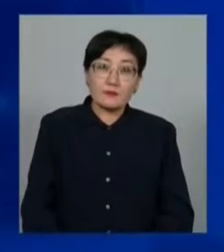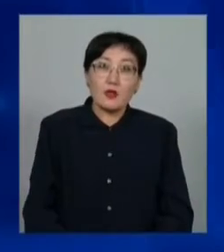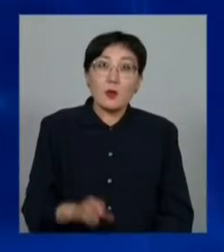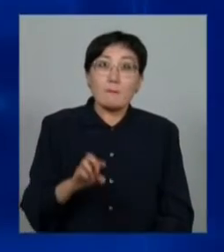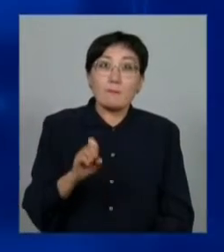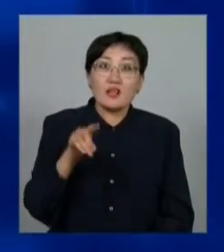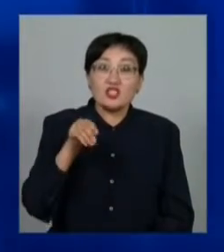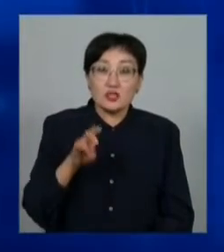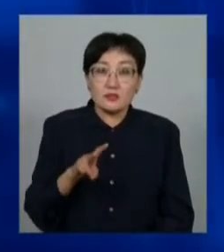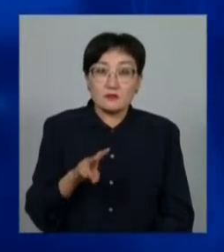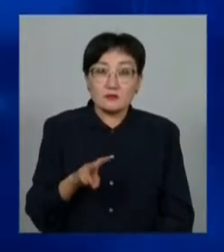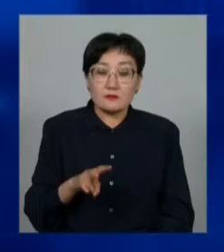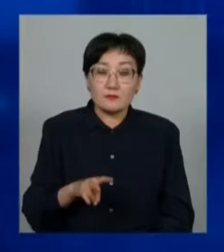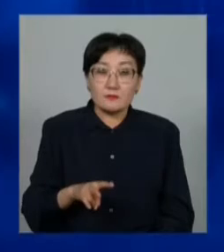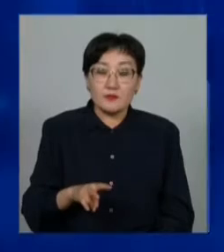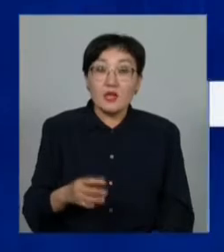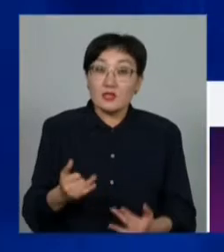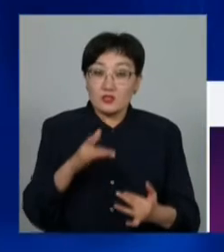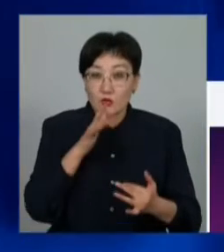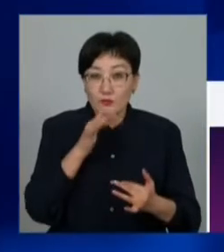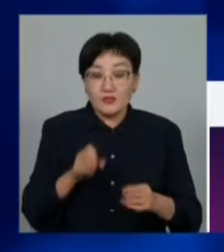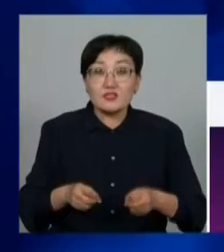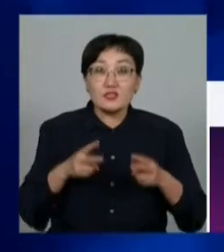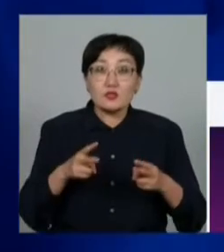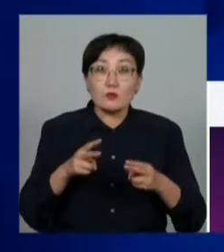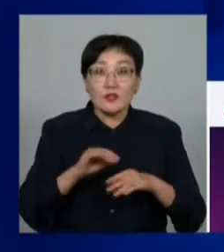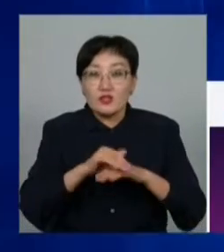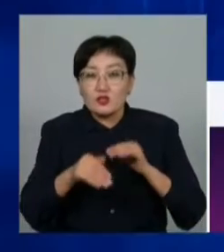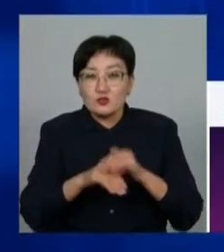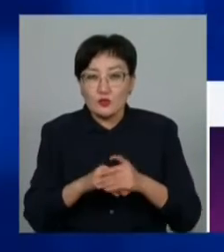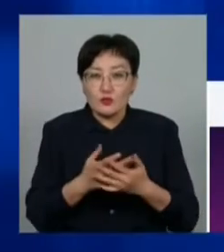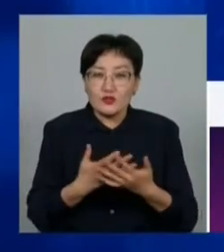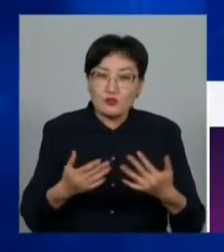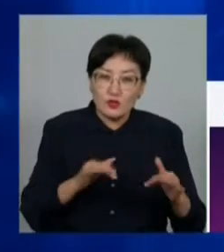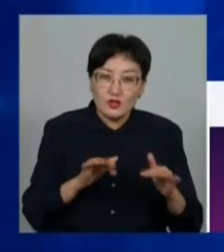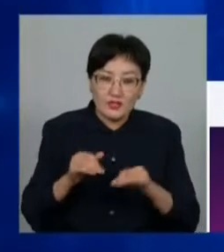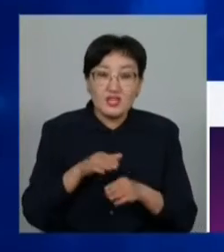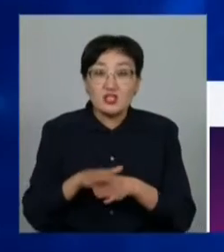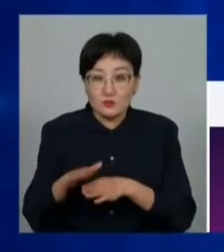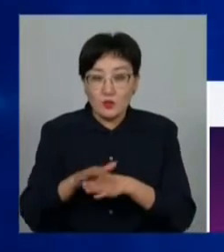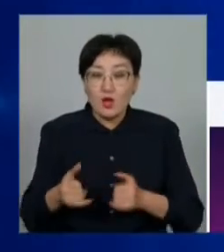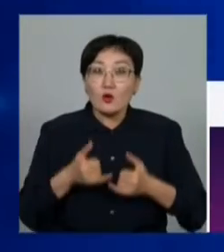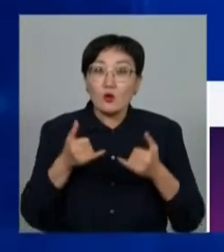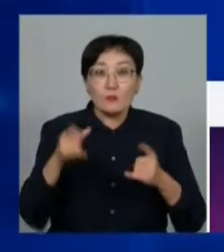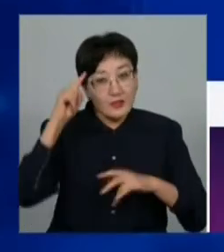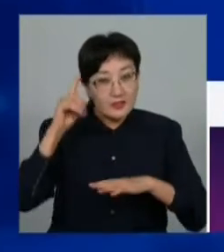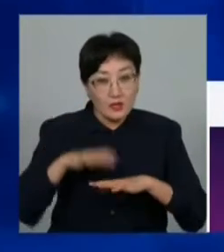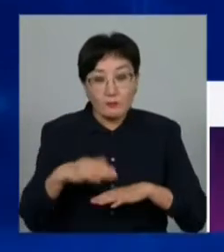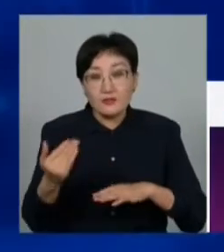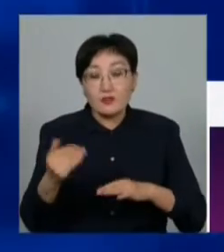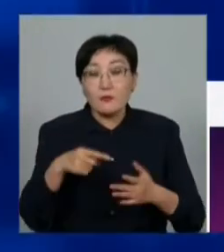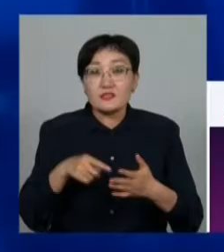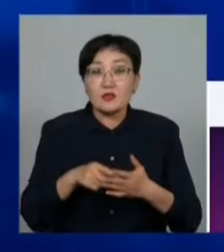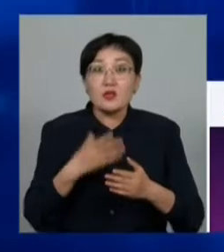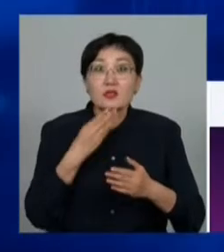Бақытжан Әбдірович. Қазіргі таңда қылмысты жасыру үшін неше түрлі әрекеттер жасалып жатыр. Құрметті Бақытжан Әбдірұлы,